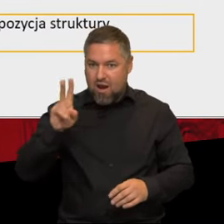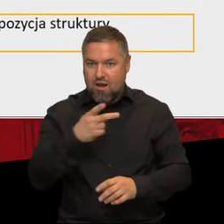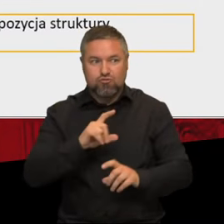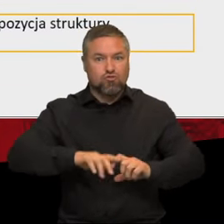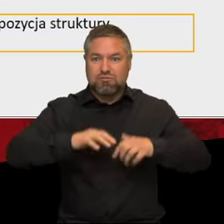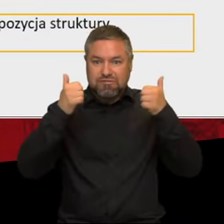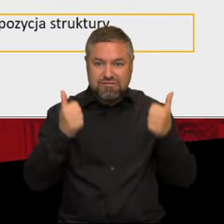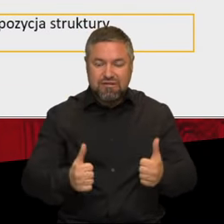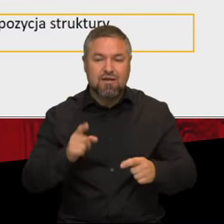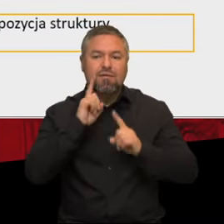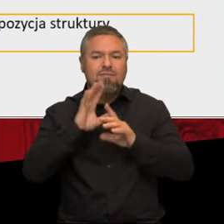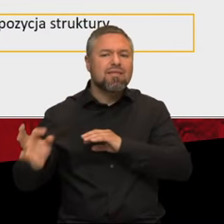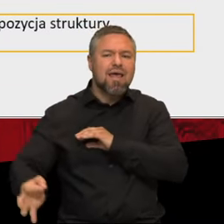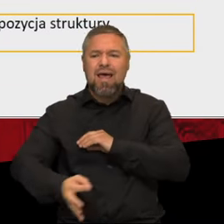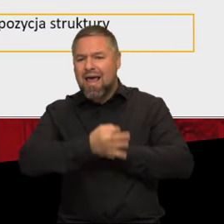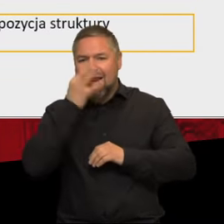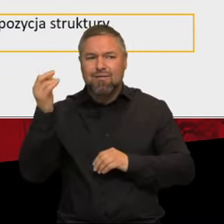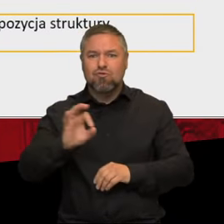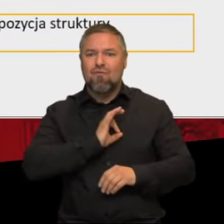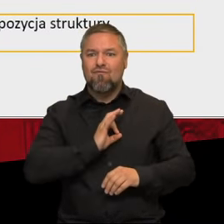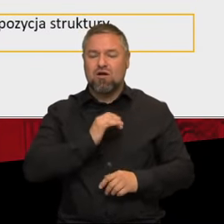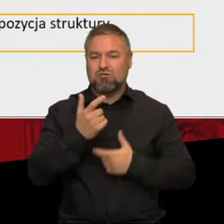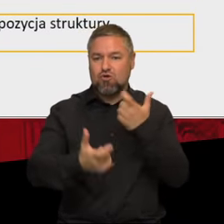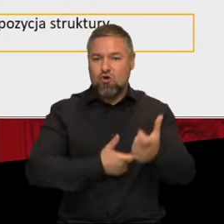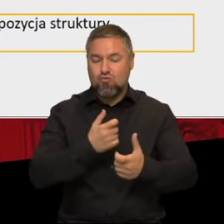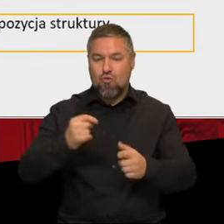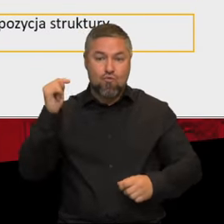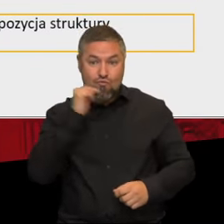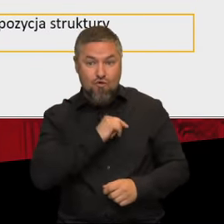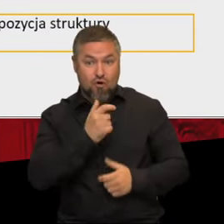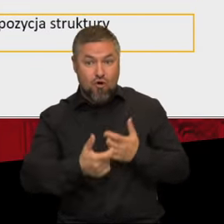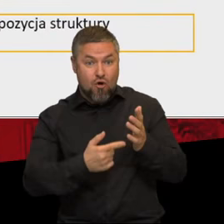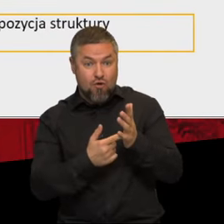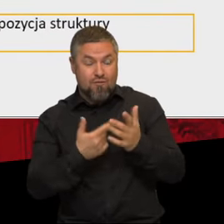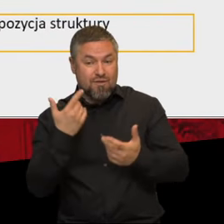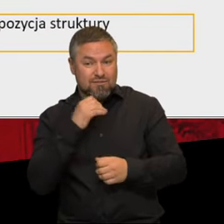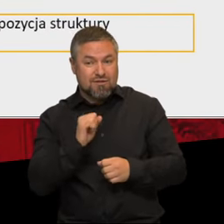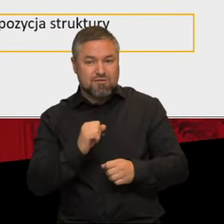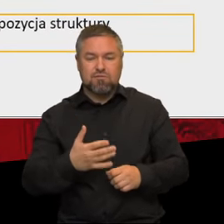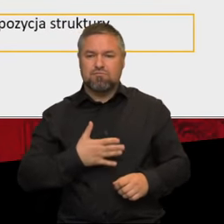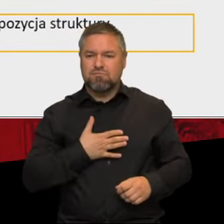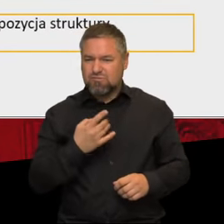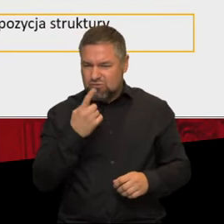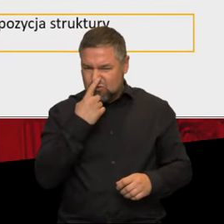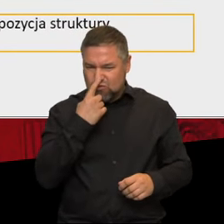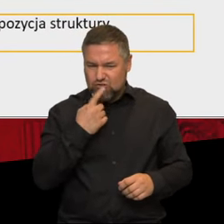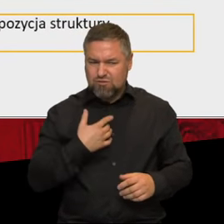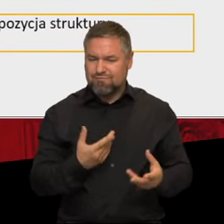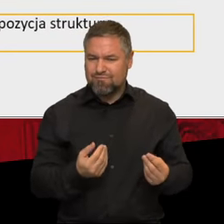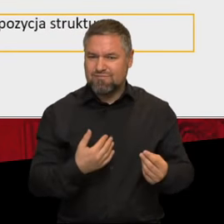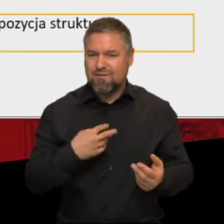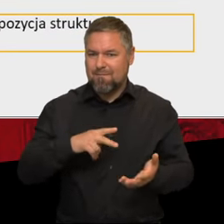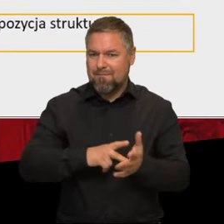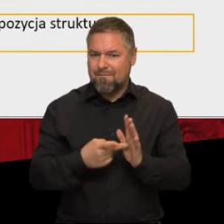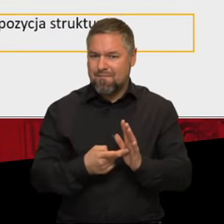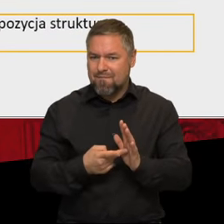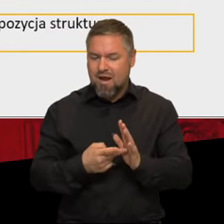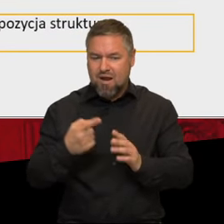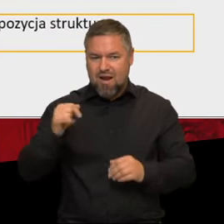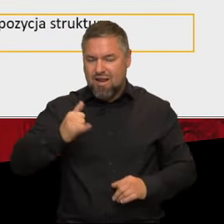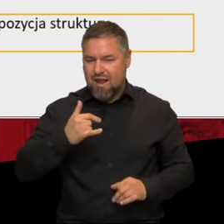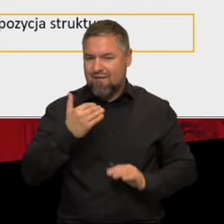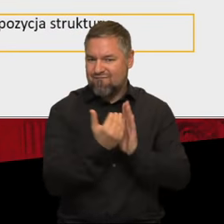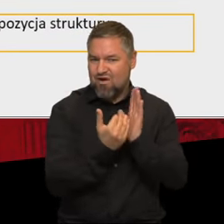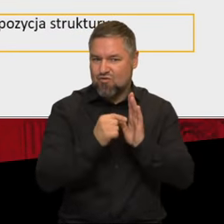najlepsi krystalografowie w swojej dziedzinie potrafią za pomocą, myślę, bardziej intuicji przewidzieć, w